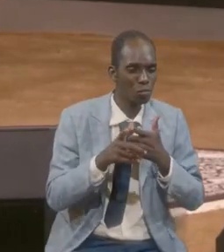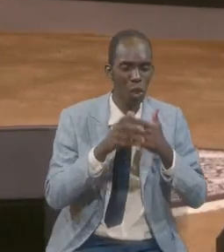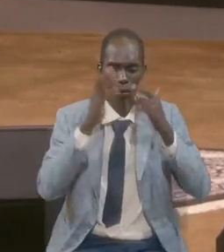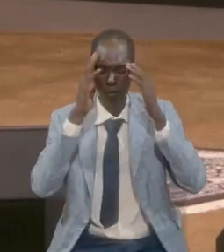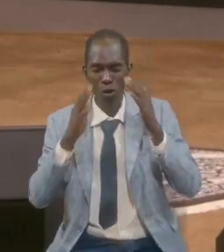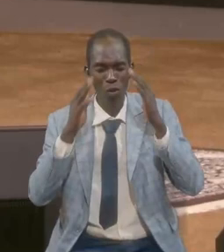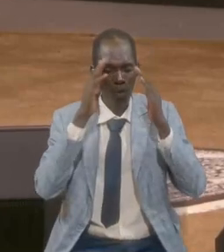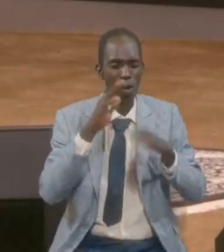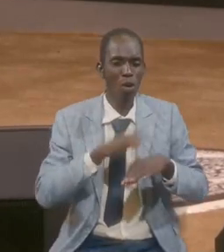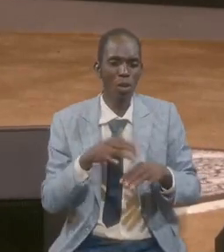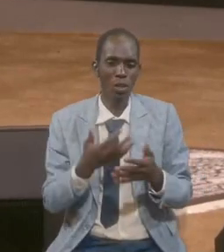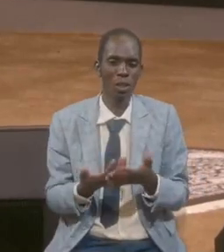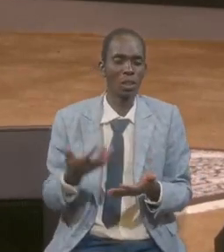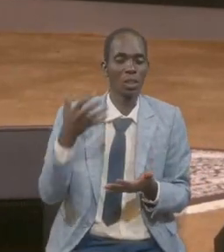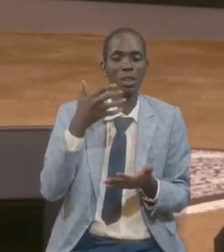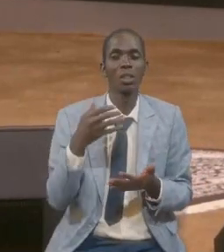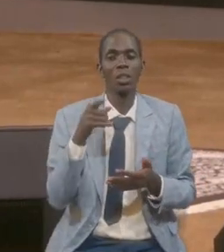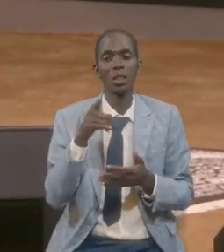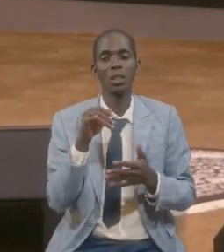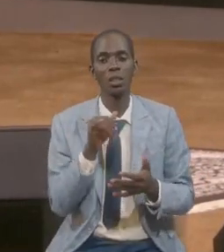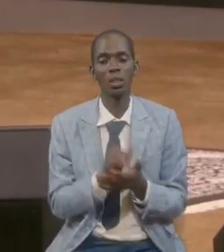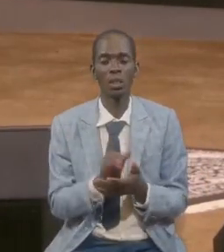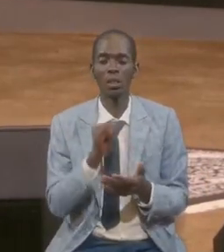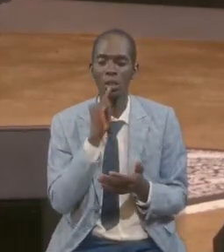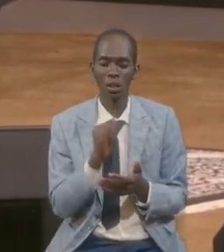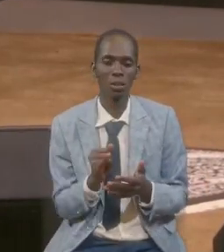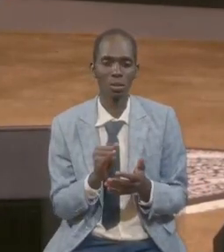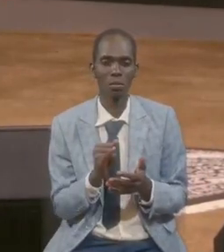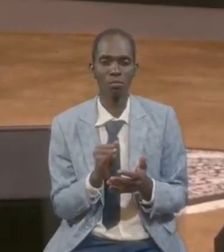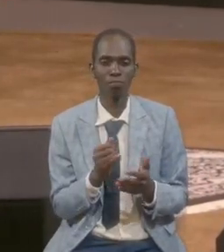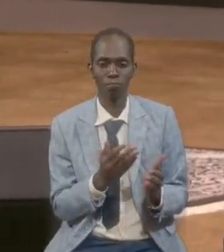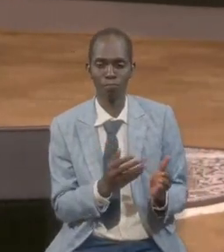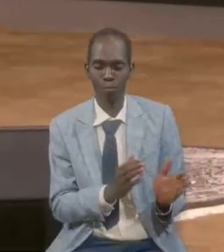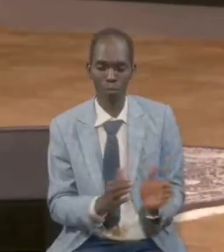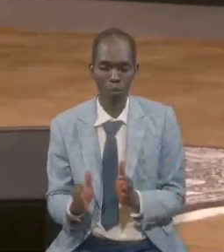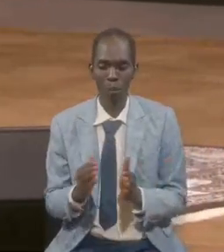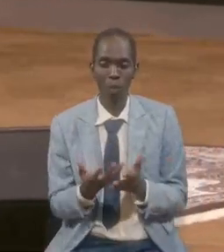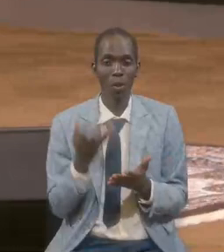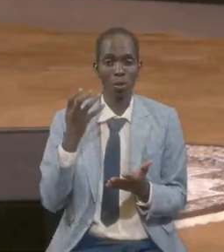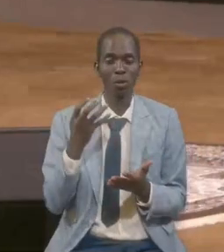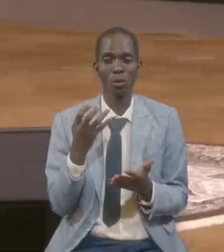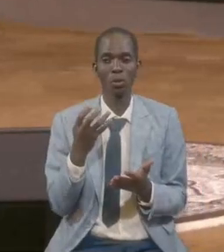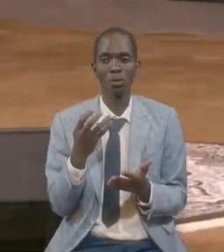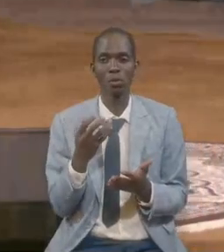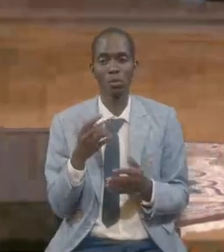donc il en est ainsi de celui qui amasse des trésors pour lui-même et qui n'est pas riche pour Dieu. Nous allons au